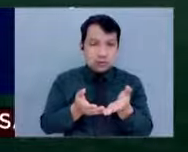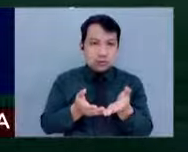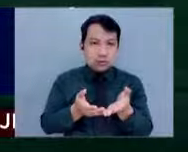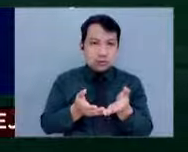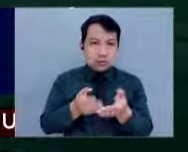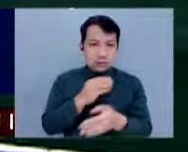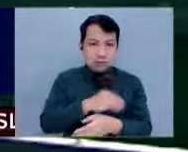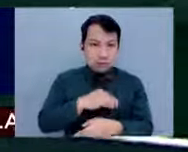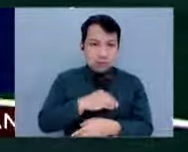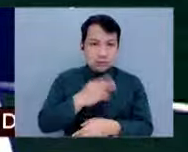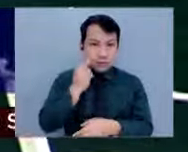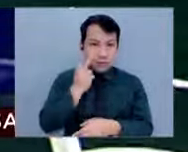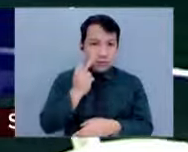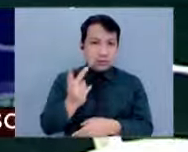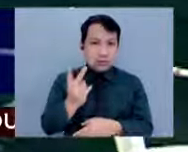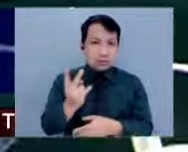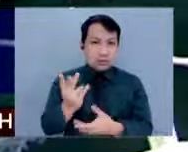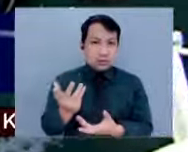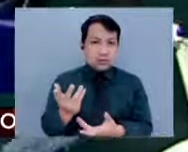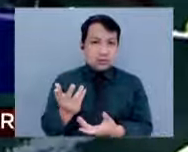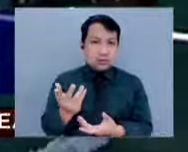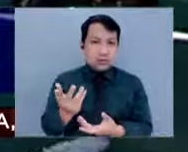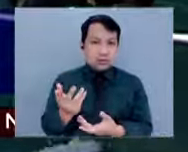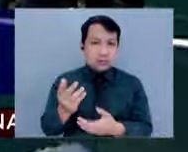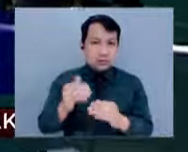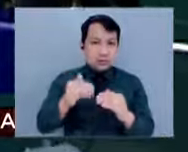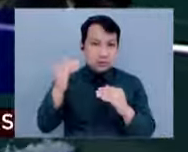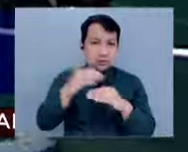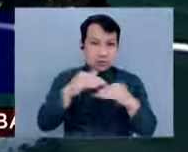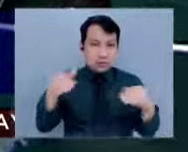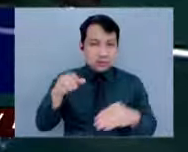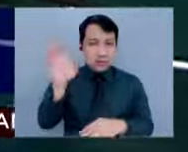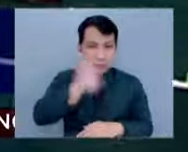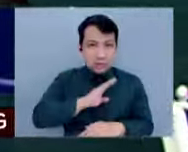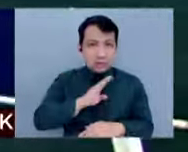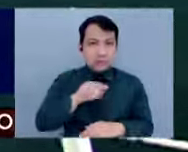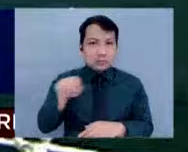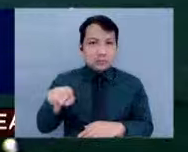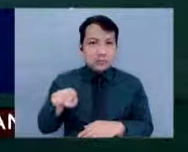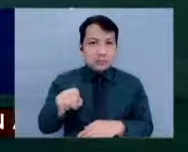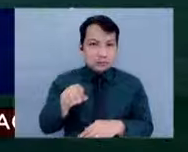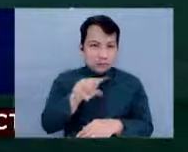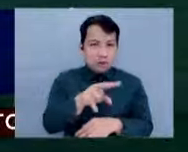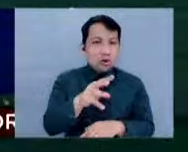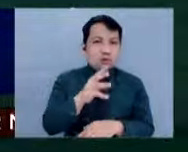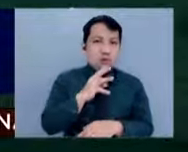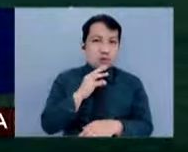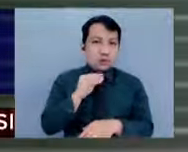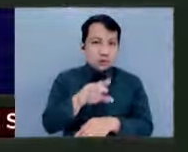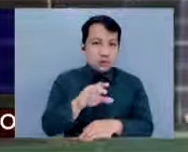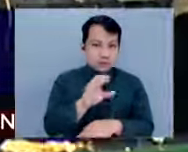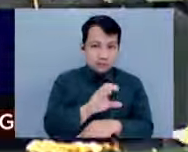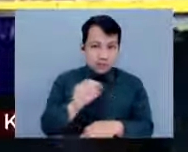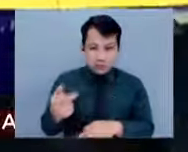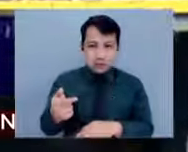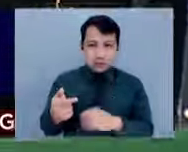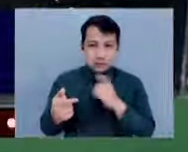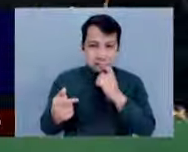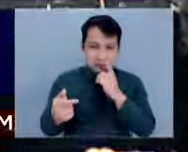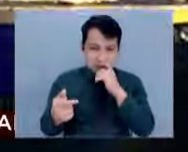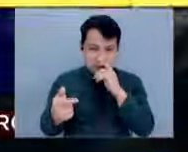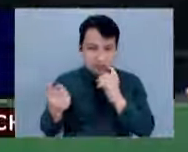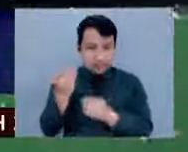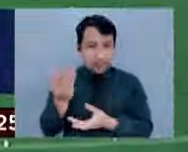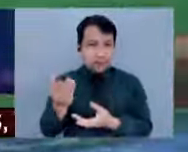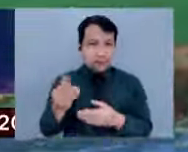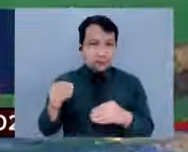Ayan, makikita po ninyo dyan sa taas niya, nasira na ng pag-water cannon ng China Coast Guard. Sa lakas